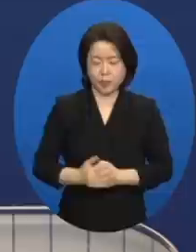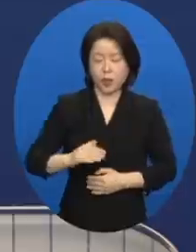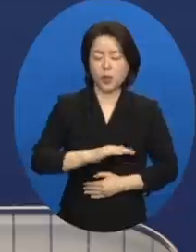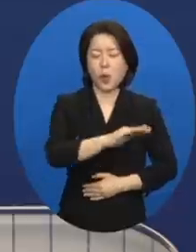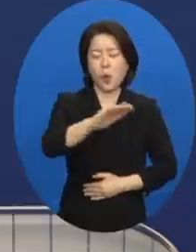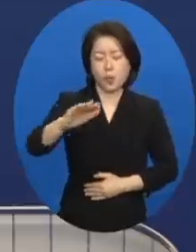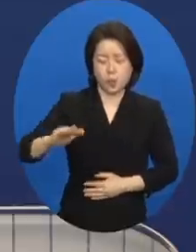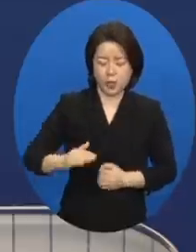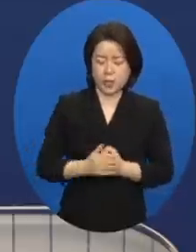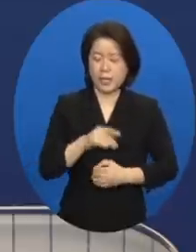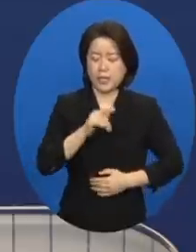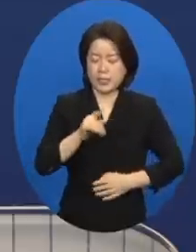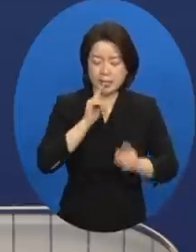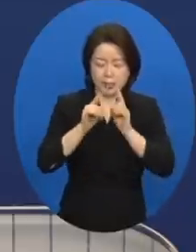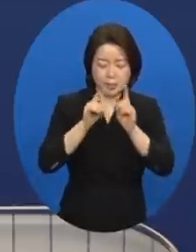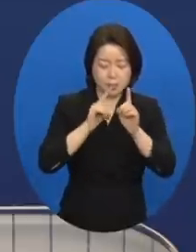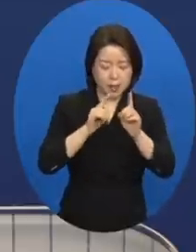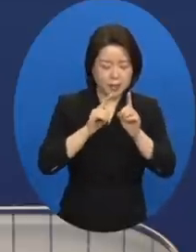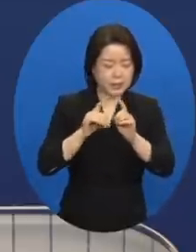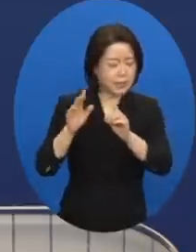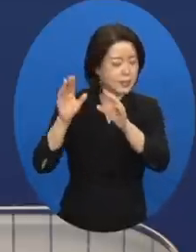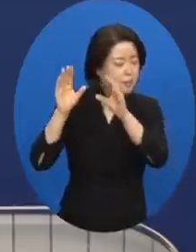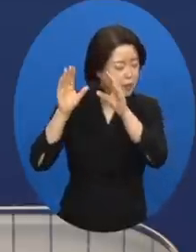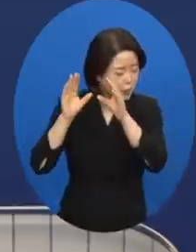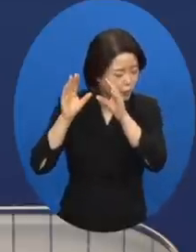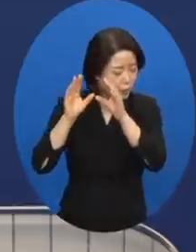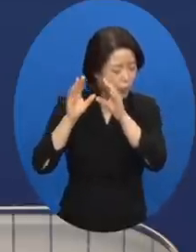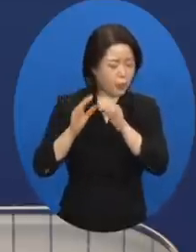우리가 이 말씀 듣고